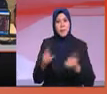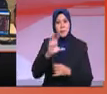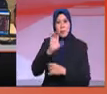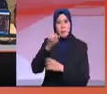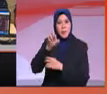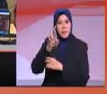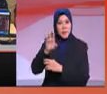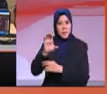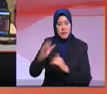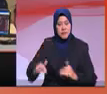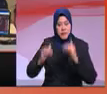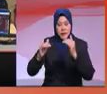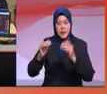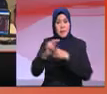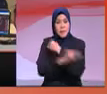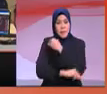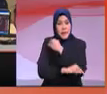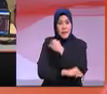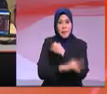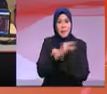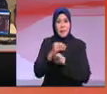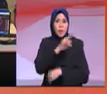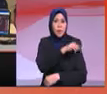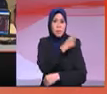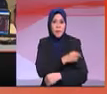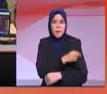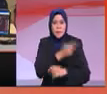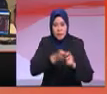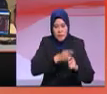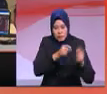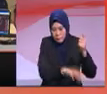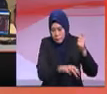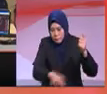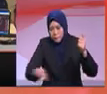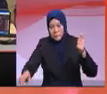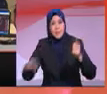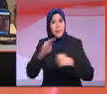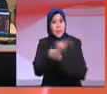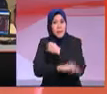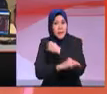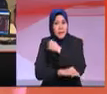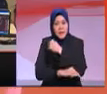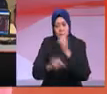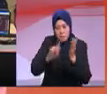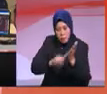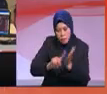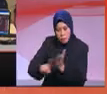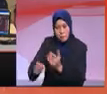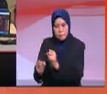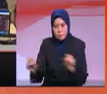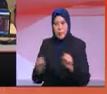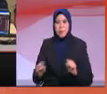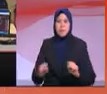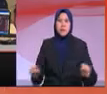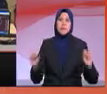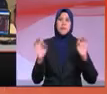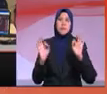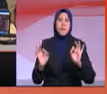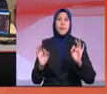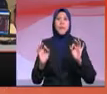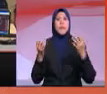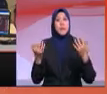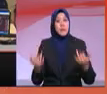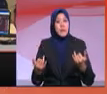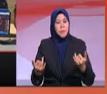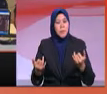iaitu di peringkat negeri dan juga di peringkat hospital di setiap negeri untuk melihat kepada kesiapsiagaan kita. Jadi kita